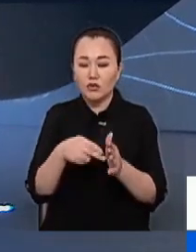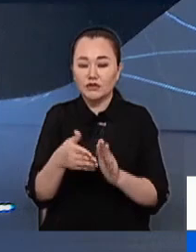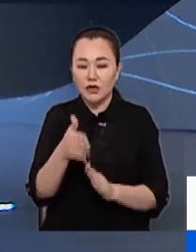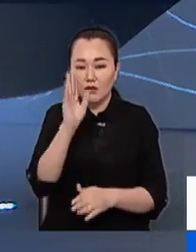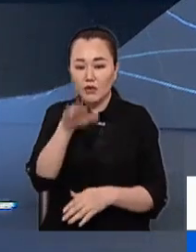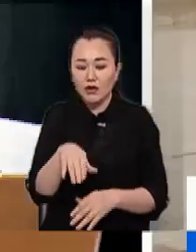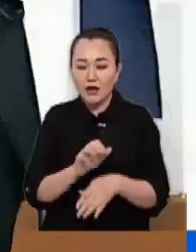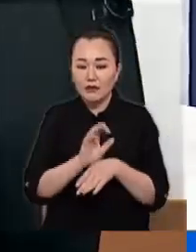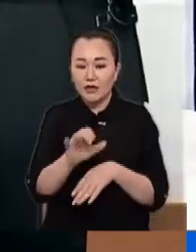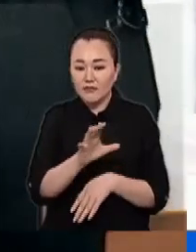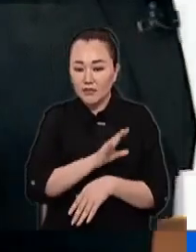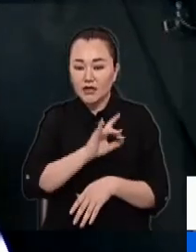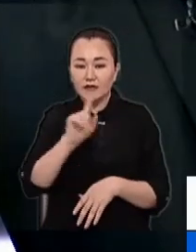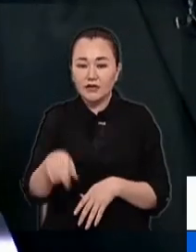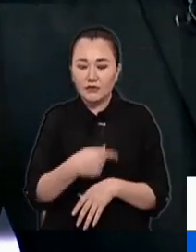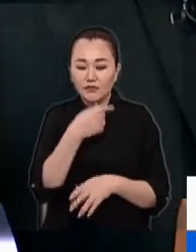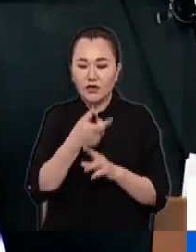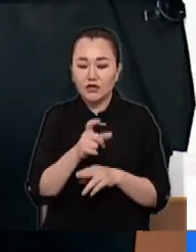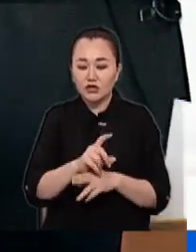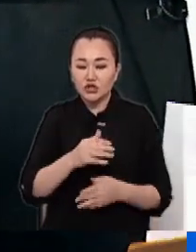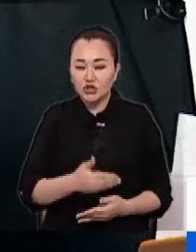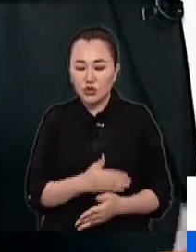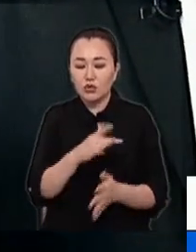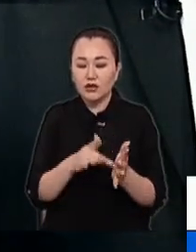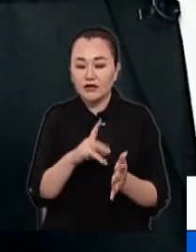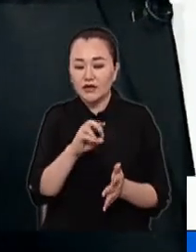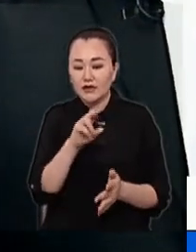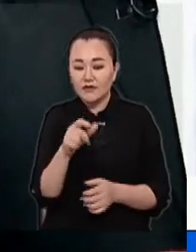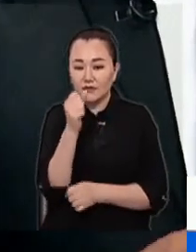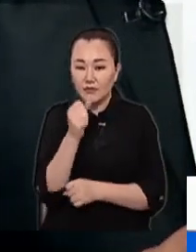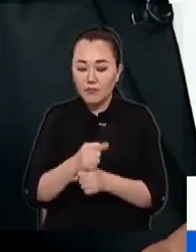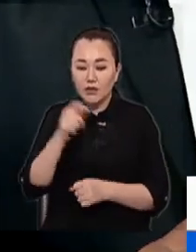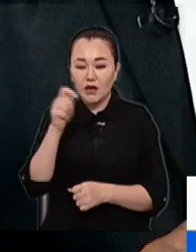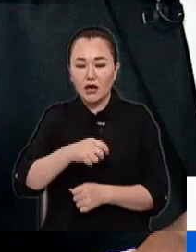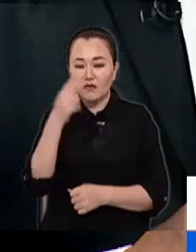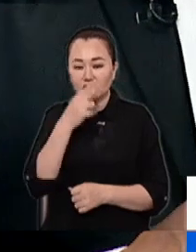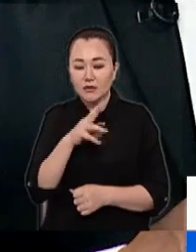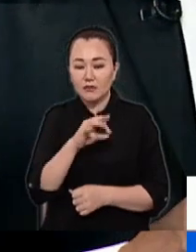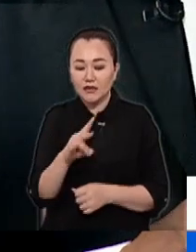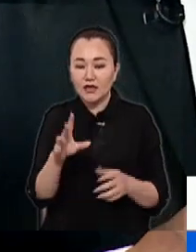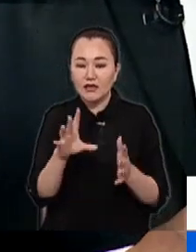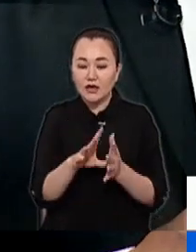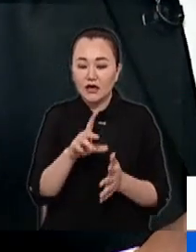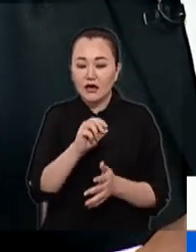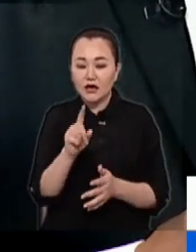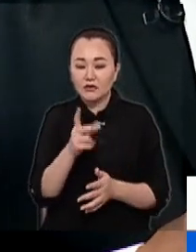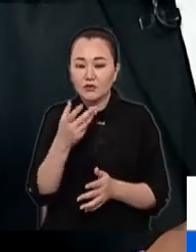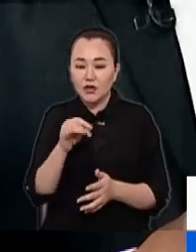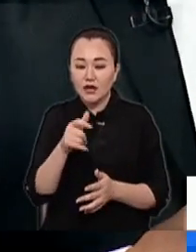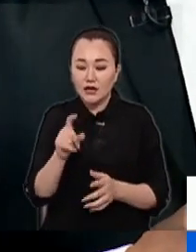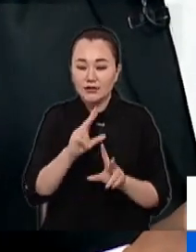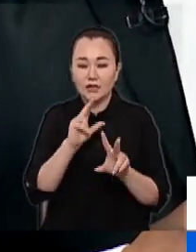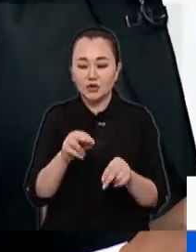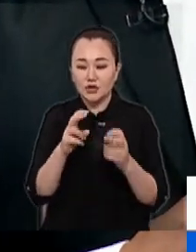домой. Ну а требования, с которыми жители города Нефтяников приехали в столицу, в Минэнерго и компании «Казмунайгаз»